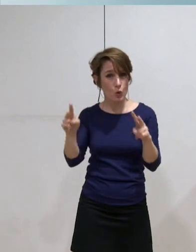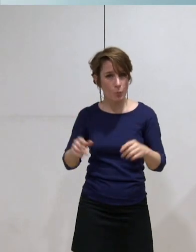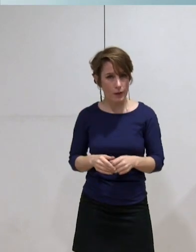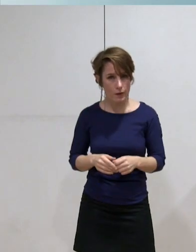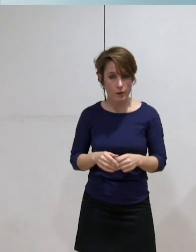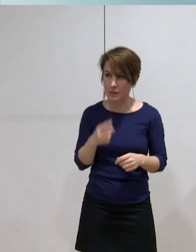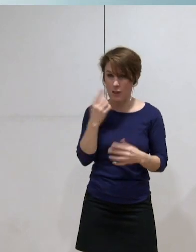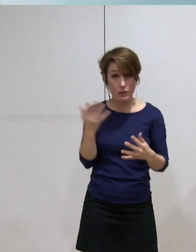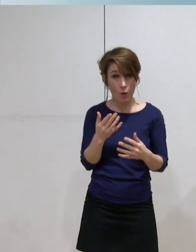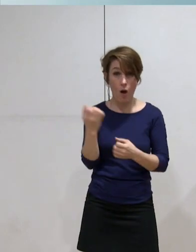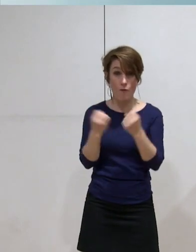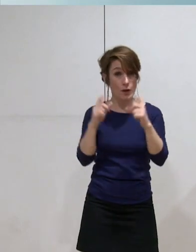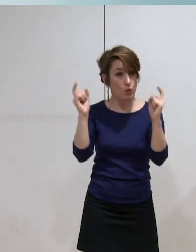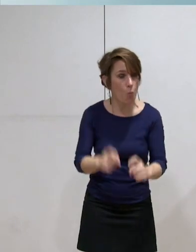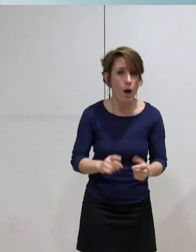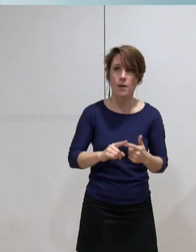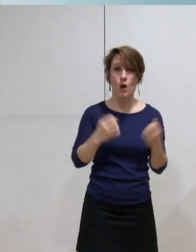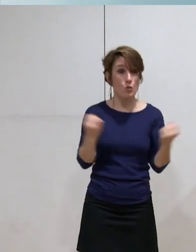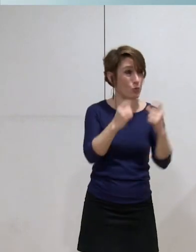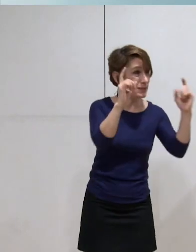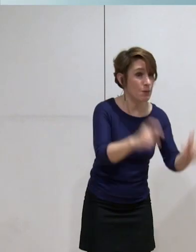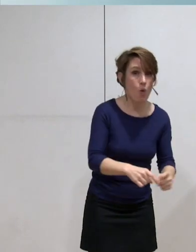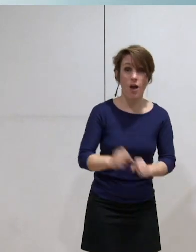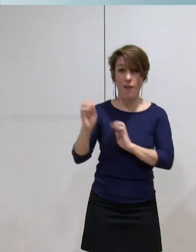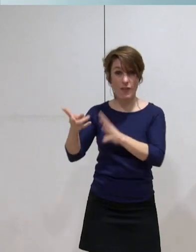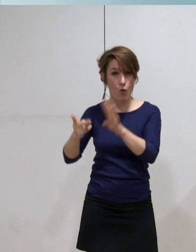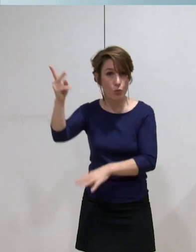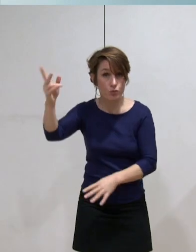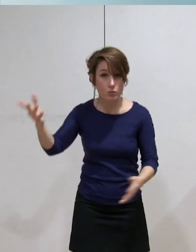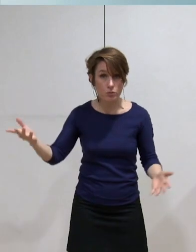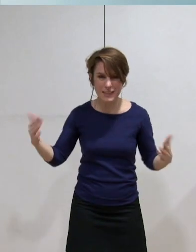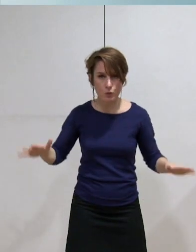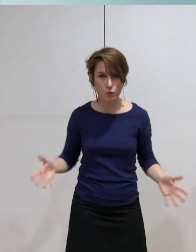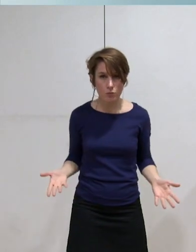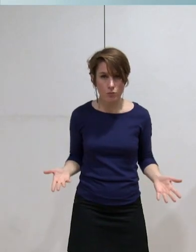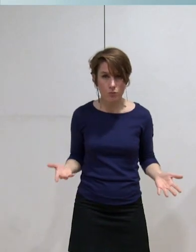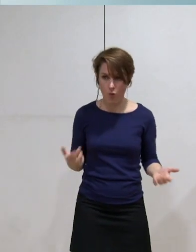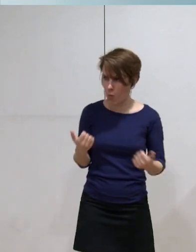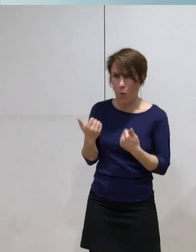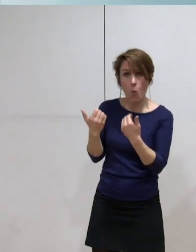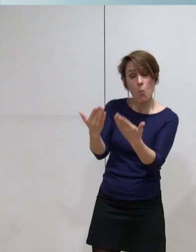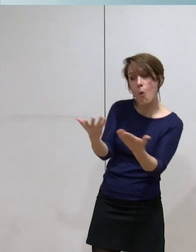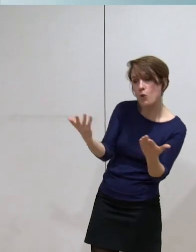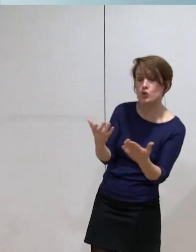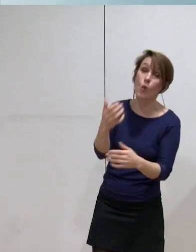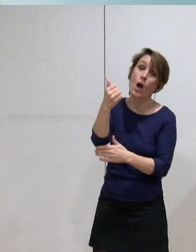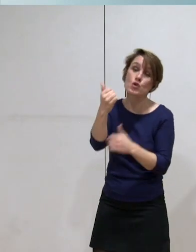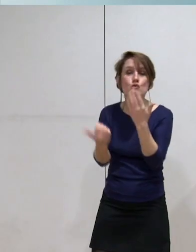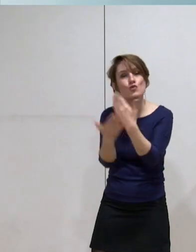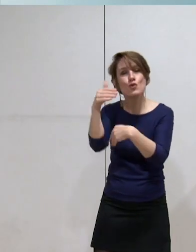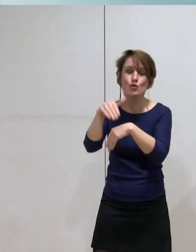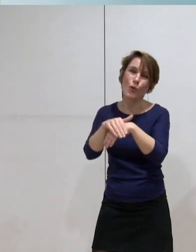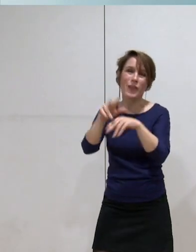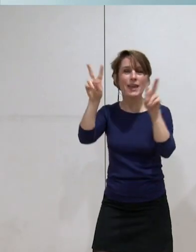moins de voiture moins de publicité plus de vélo et vous leur proposez une journée de la belle